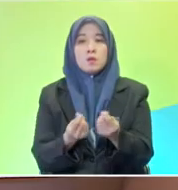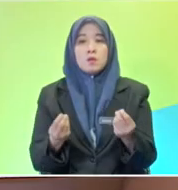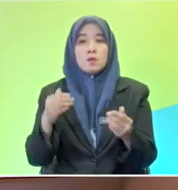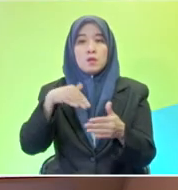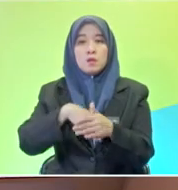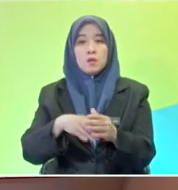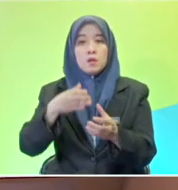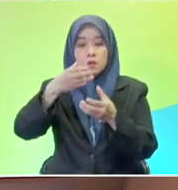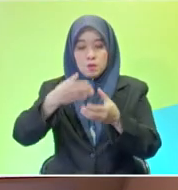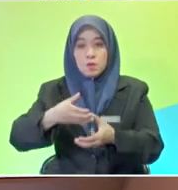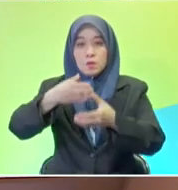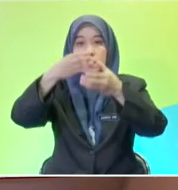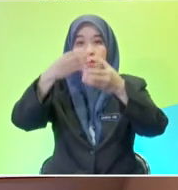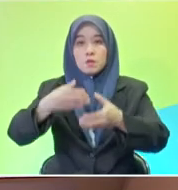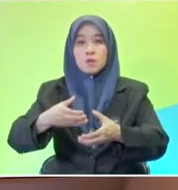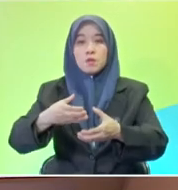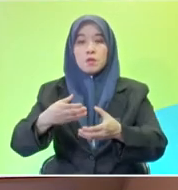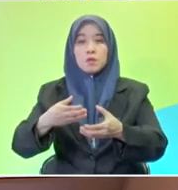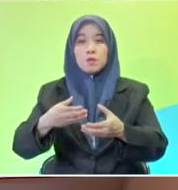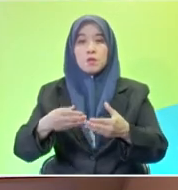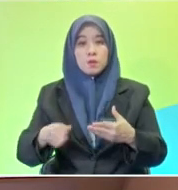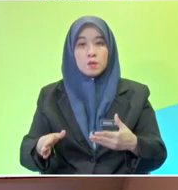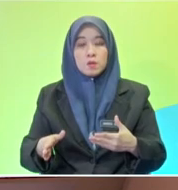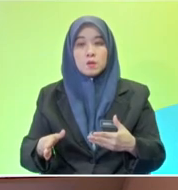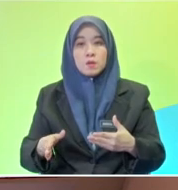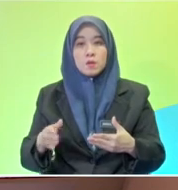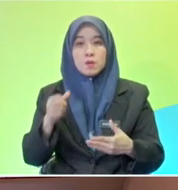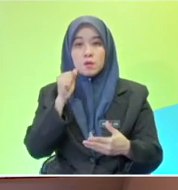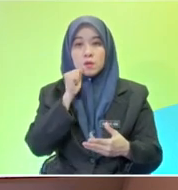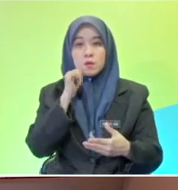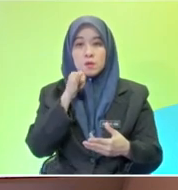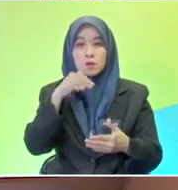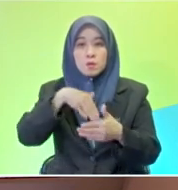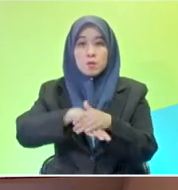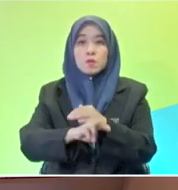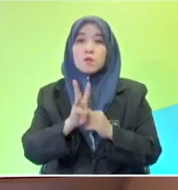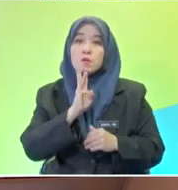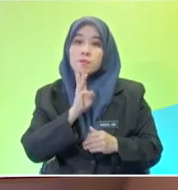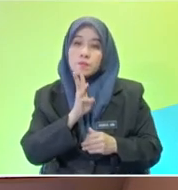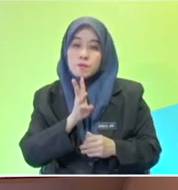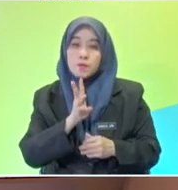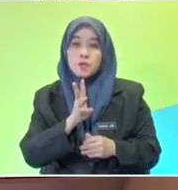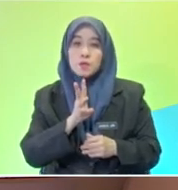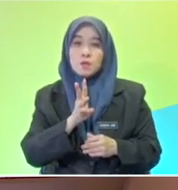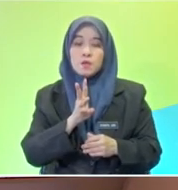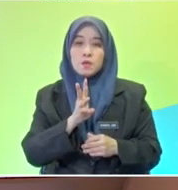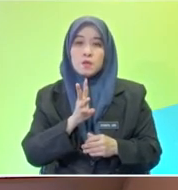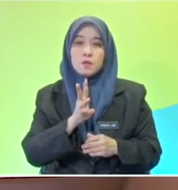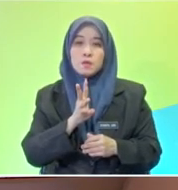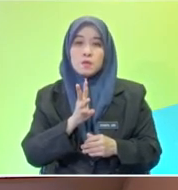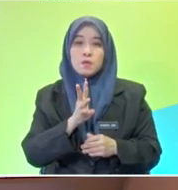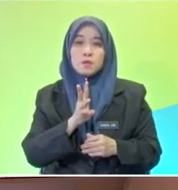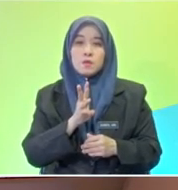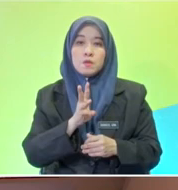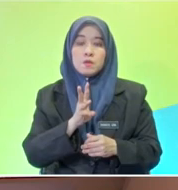ini. Okey. Kemudian boleh tak Fika masukkan air? Boleh, cikgu. Boleh. Okey, ini merupakan